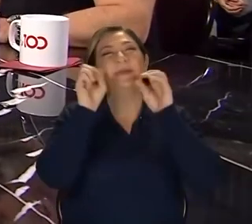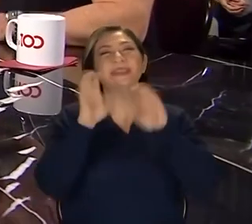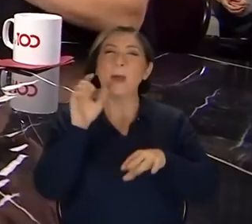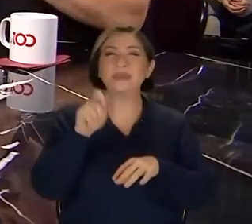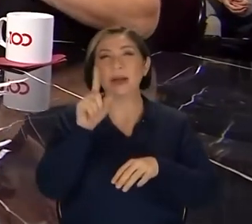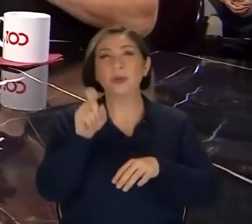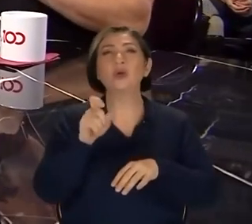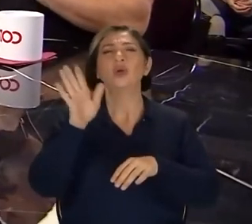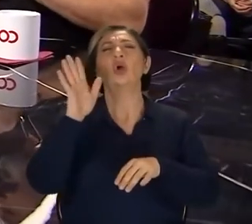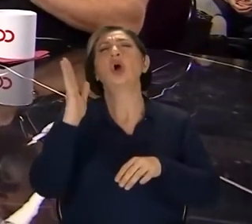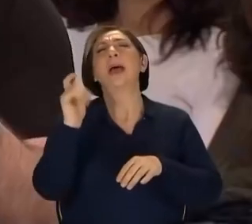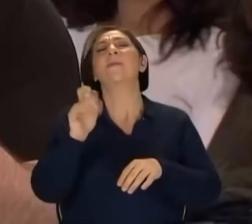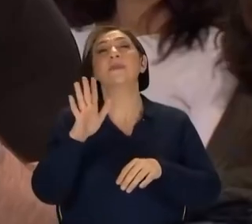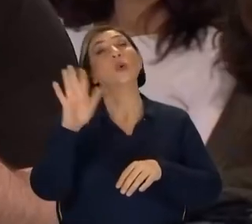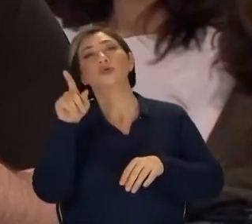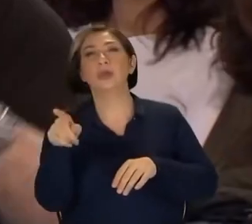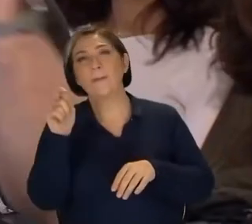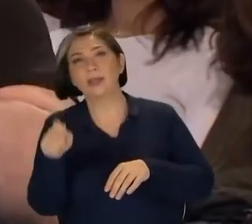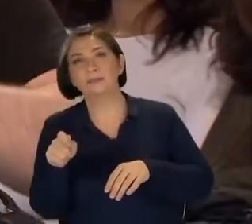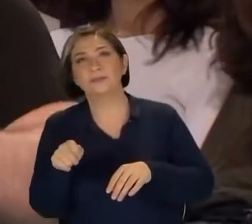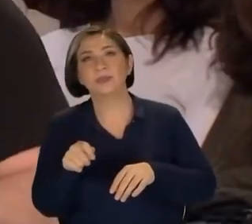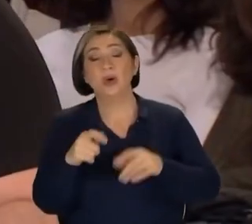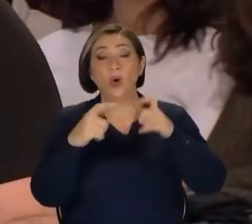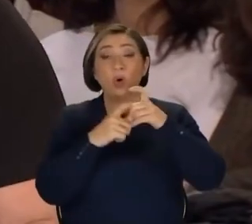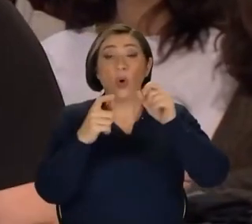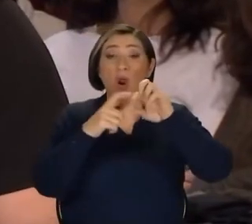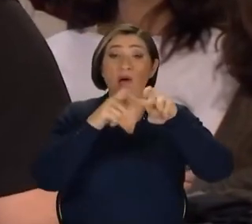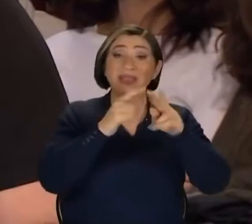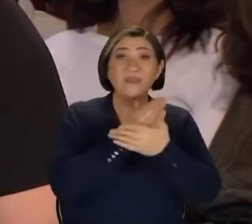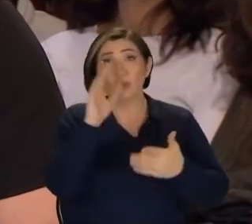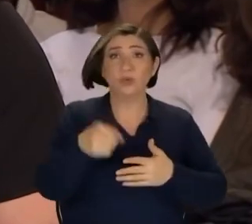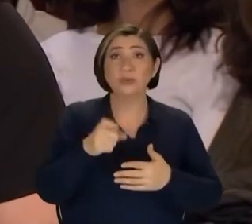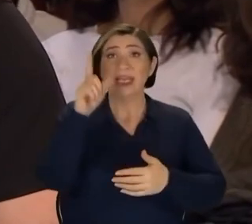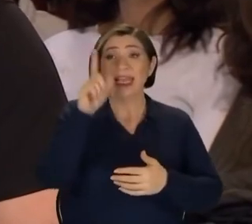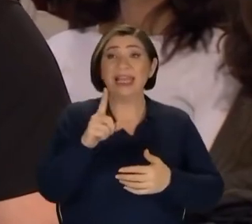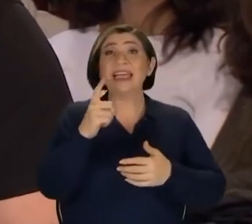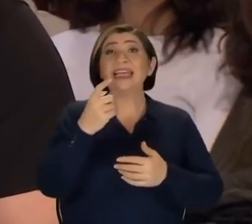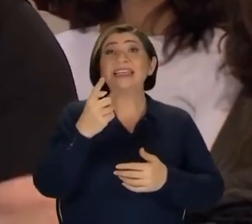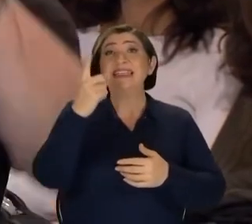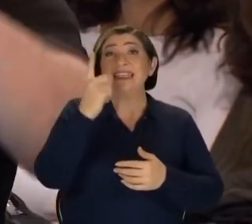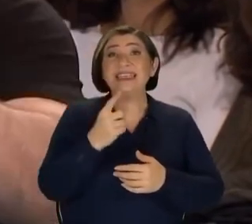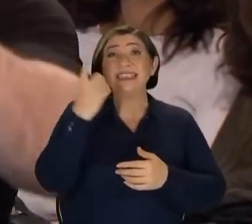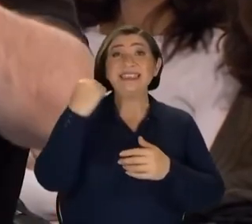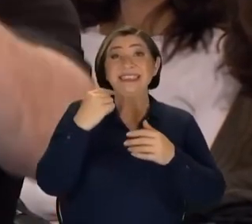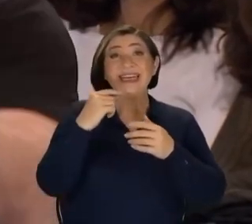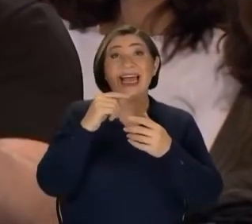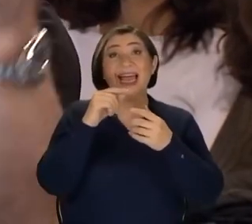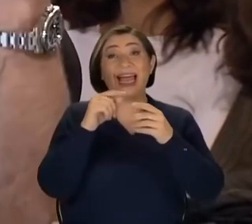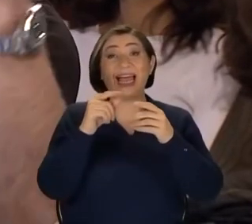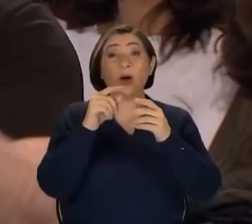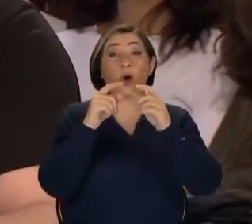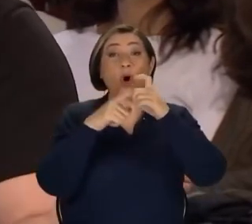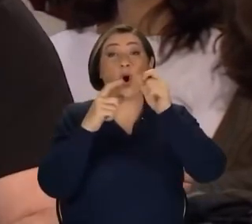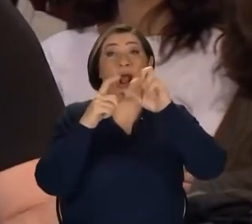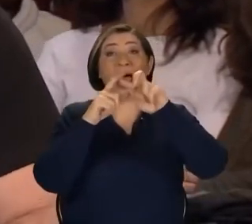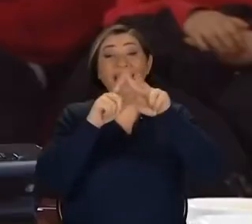mı? Yok yok yapmayalım. Ne yapalım? Şunu yapalım. Ya Goran'ın devamını buldum. İlk çağlarda geçiyor. Hem de Goran'ın tersi. Arok ha